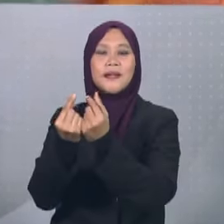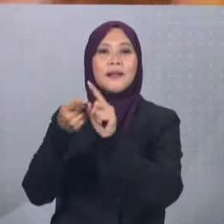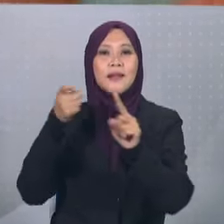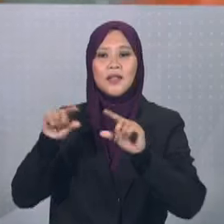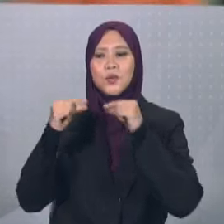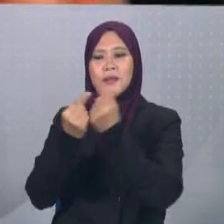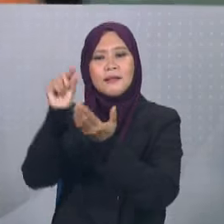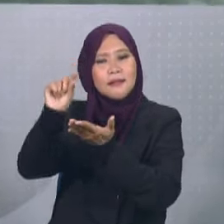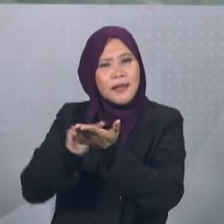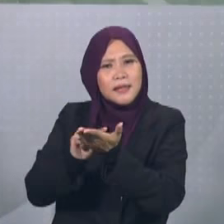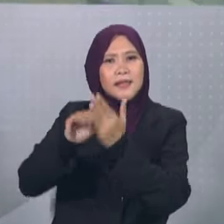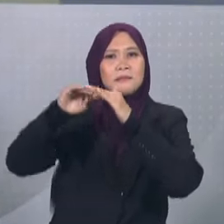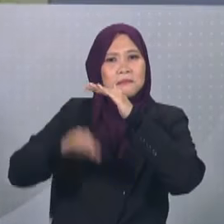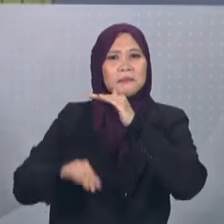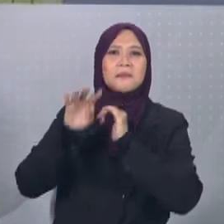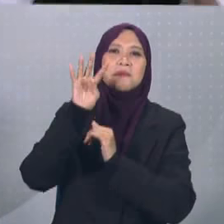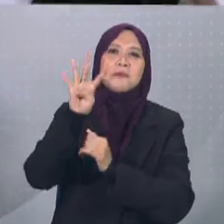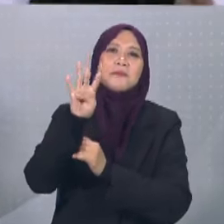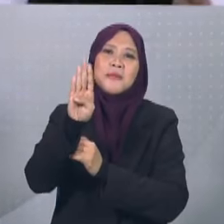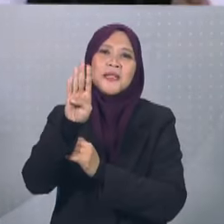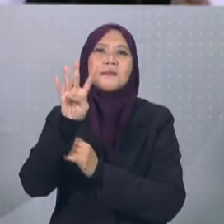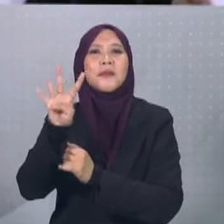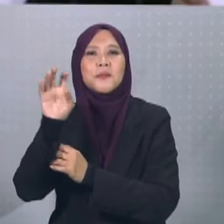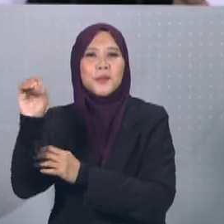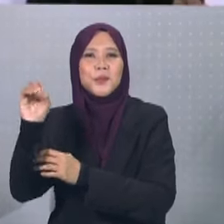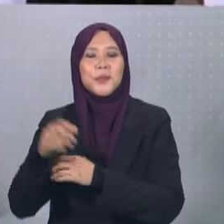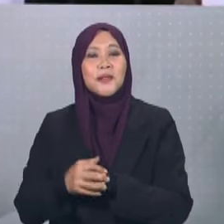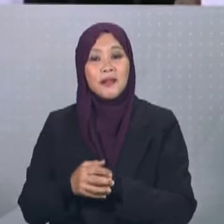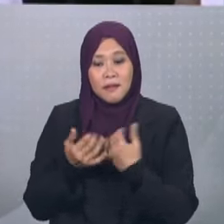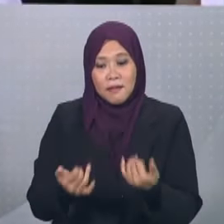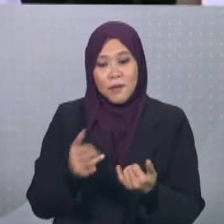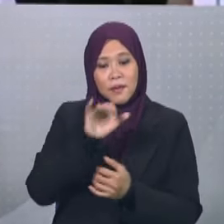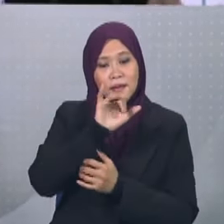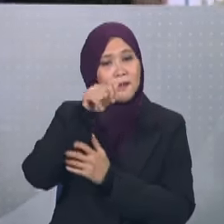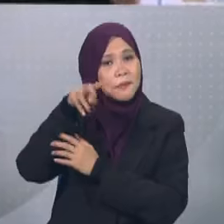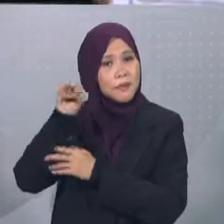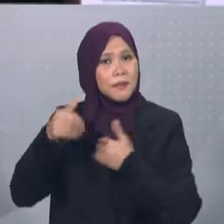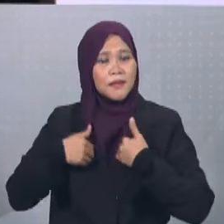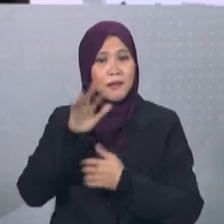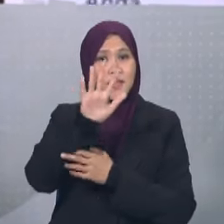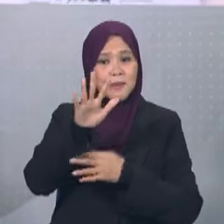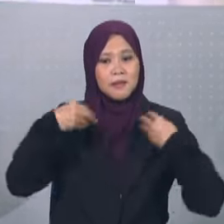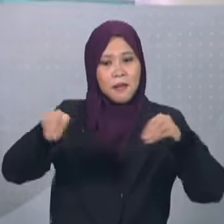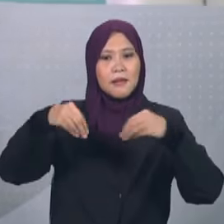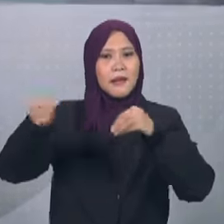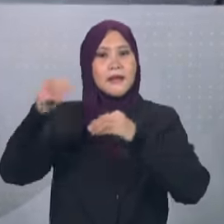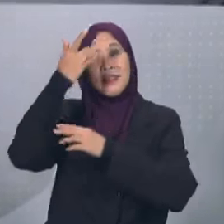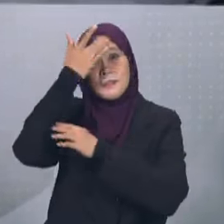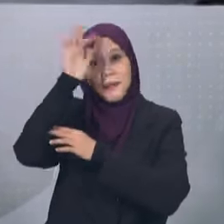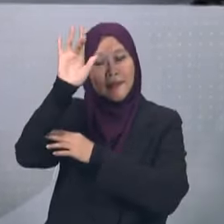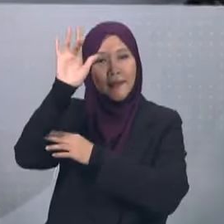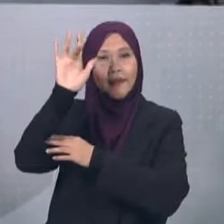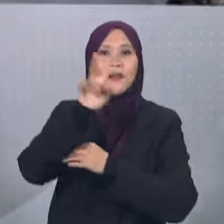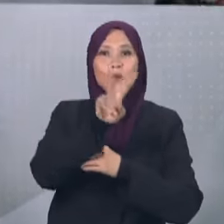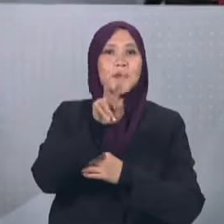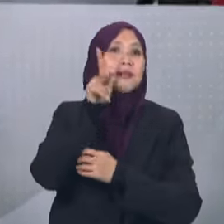golongan berpendapatan B40. Setakat ini, YAPIM mempunyai 5 pasaraya YAPIM Smart, iaitu